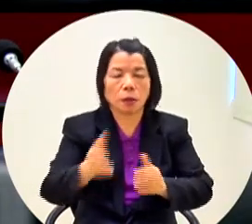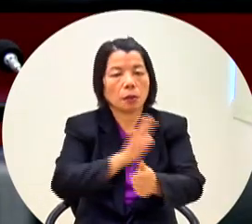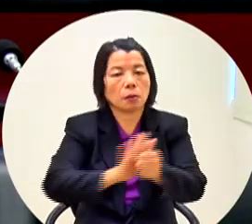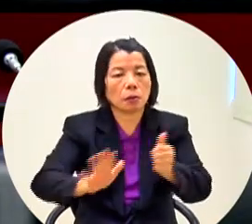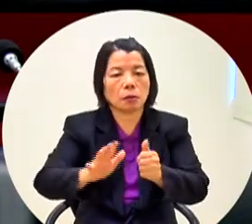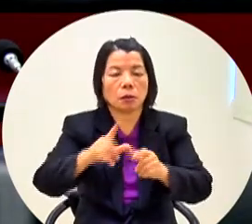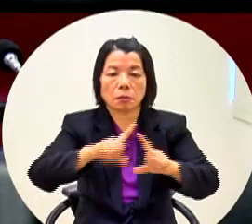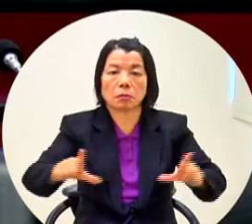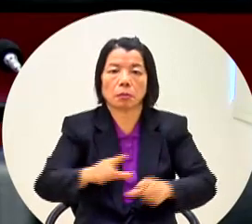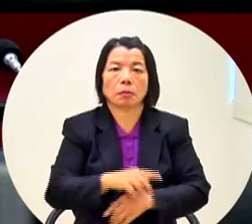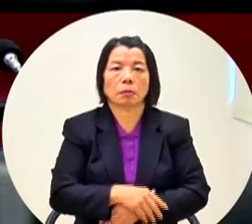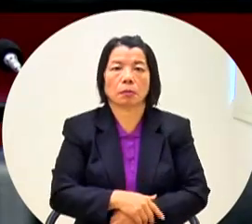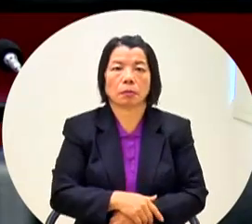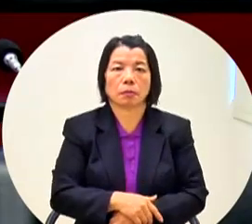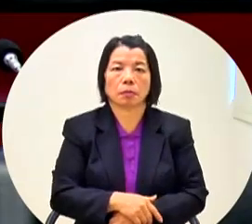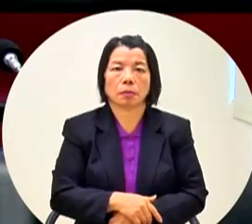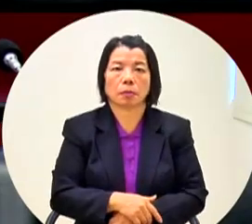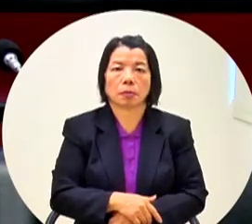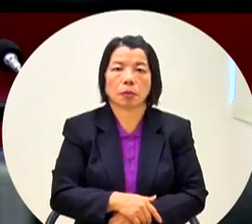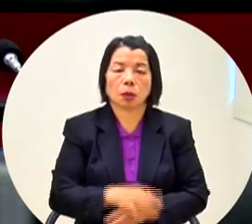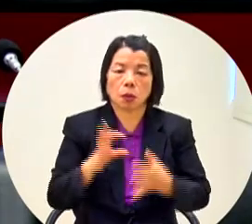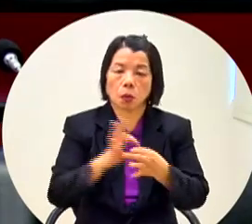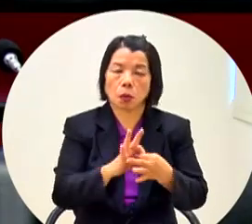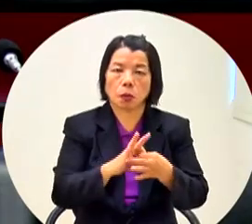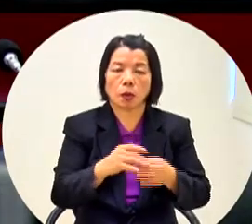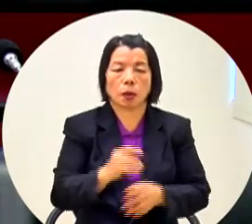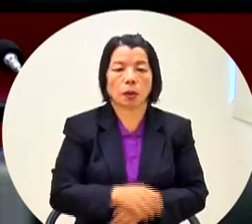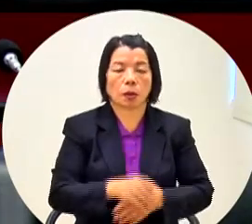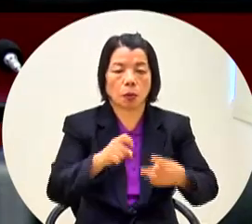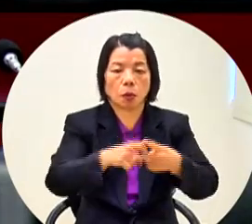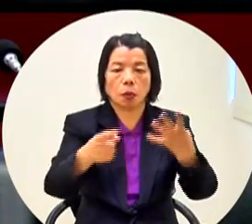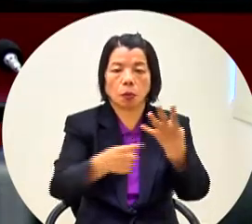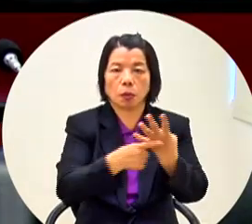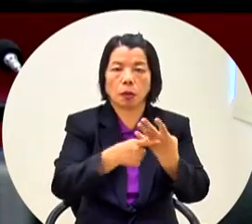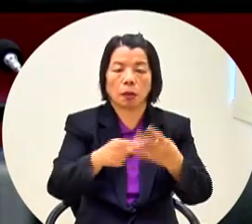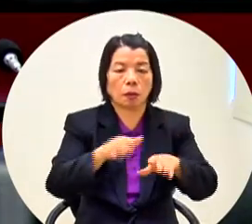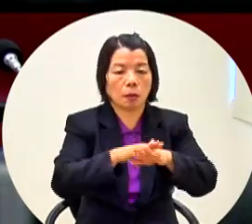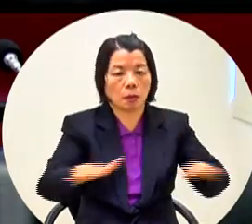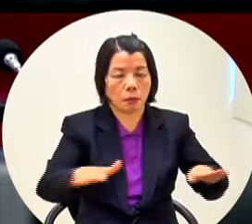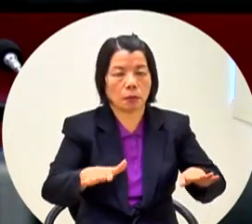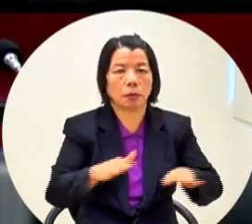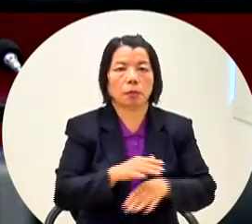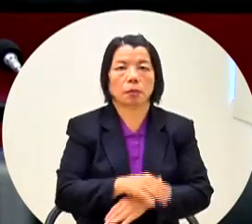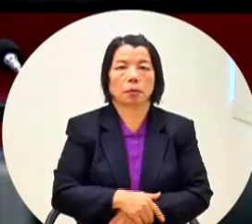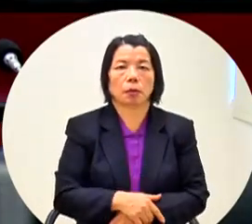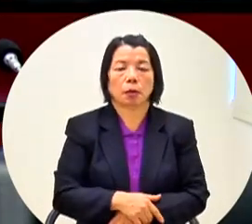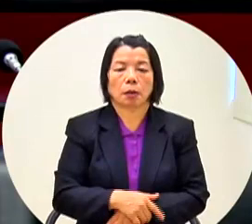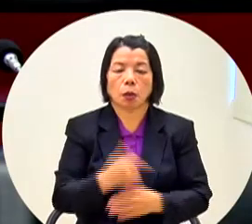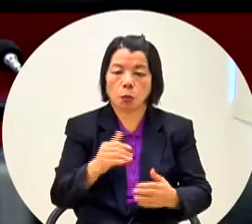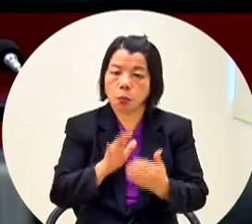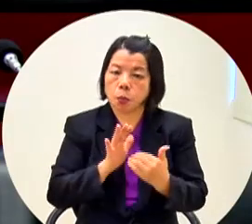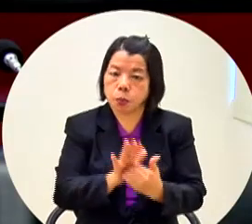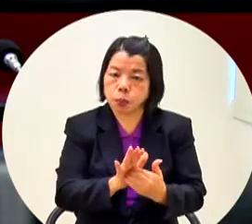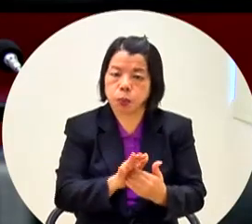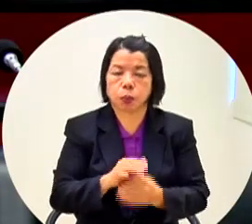那有关于啊这个工业安全的一个防范，以